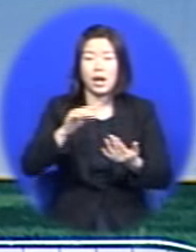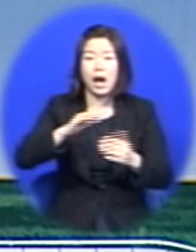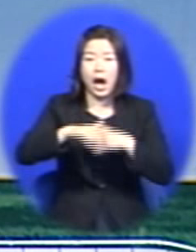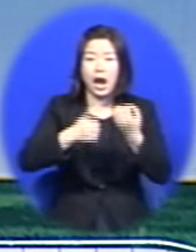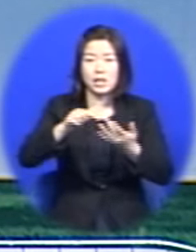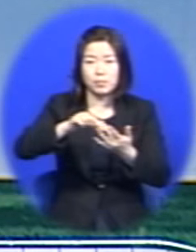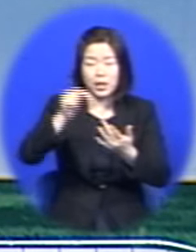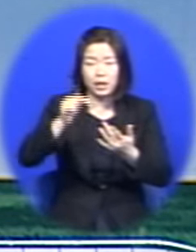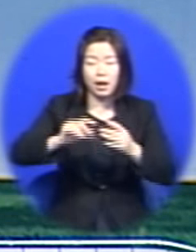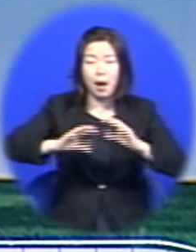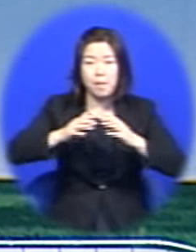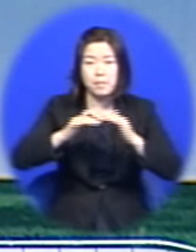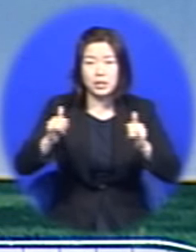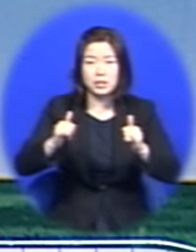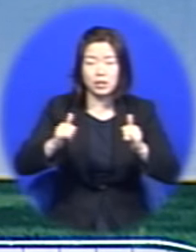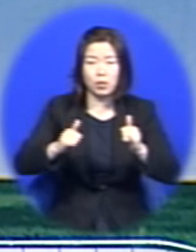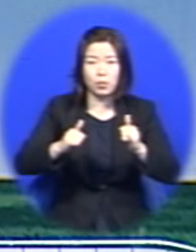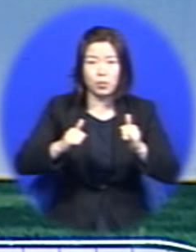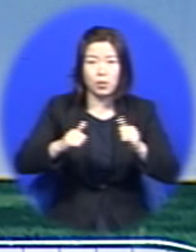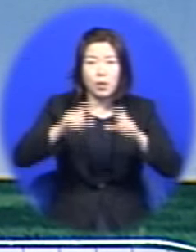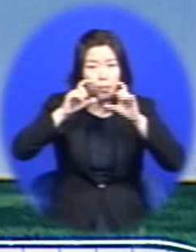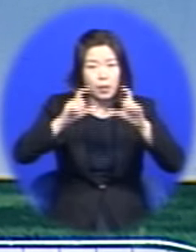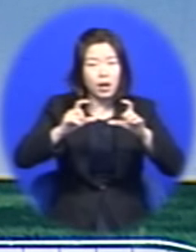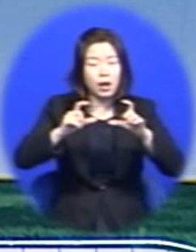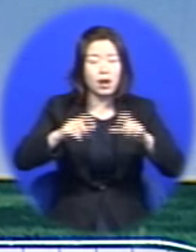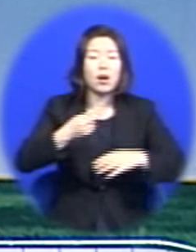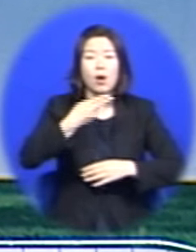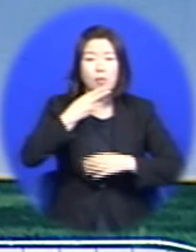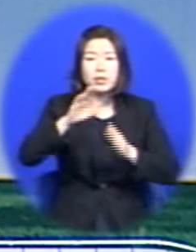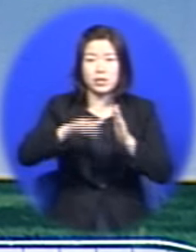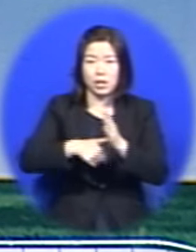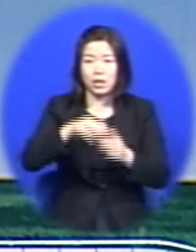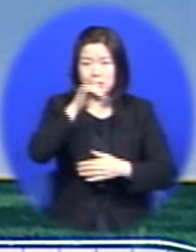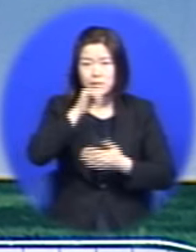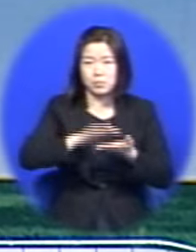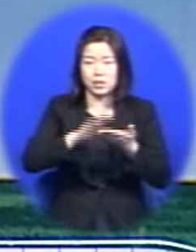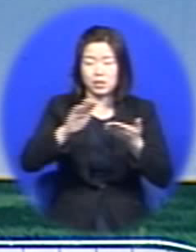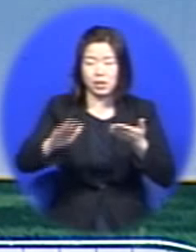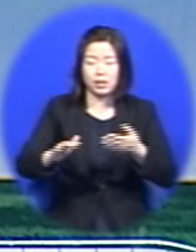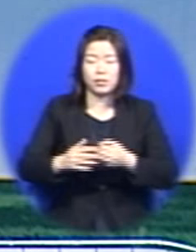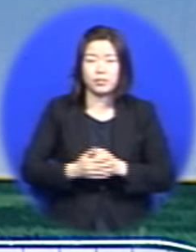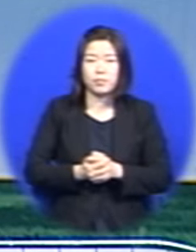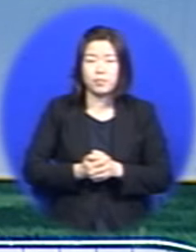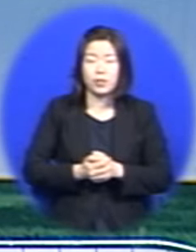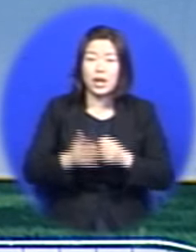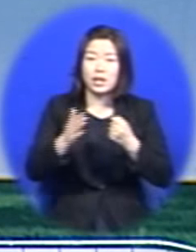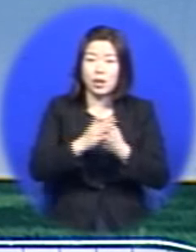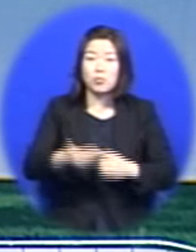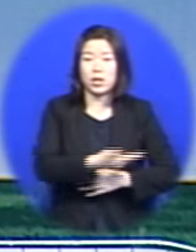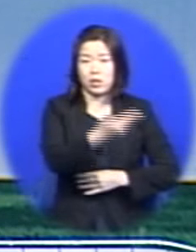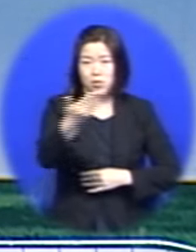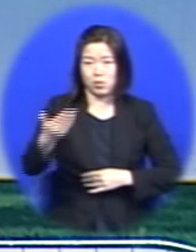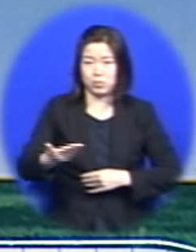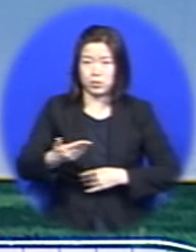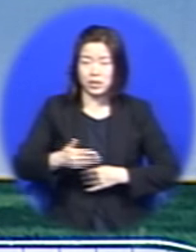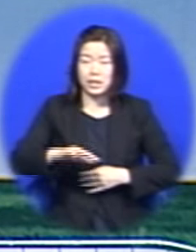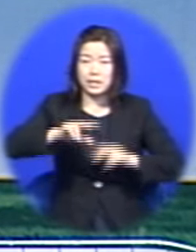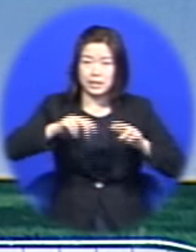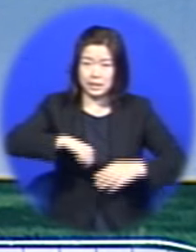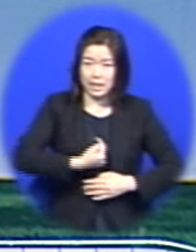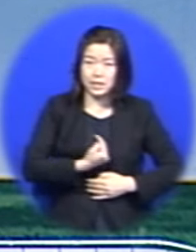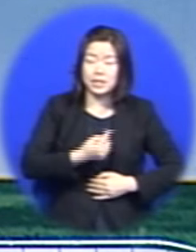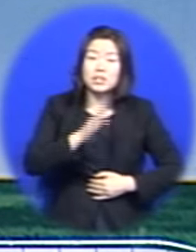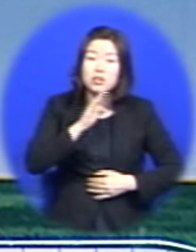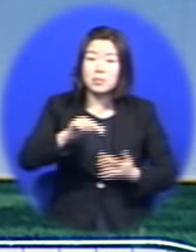택한 백성이라고 그렇게 단정할 수는 없는 때에 있습니다. 그러므로 여러분이 여러분 자신이